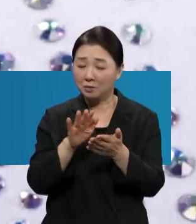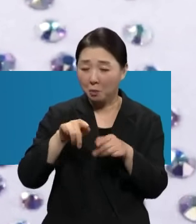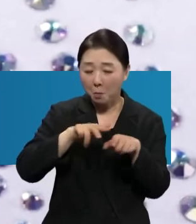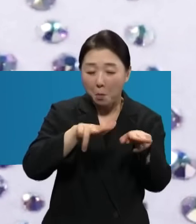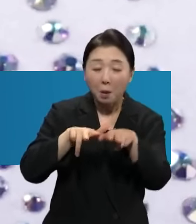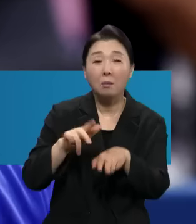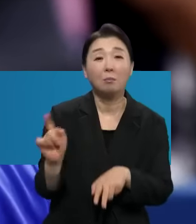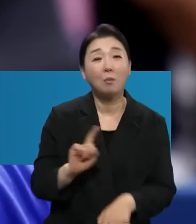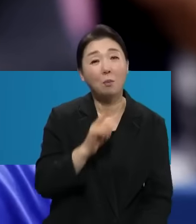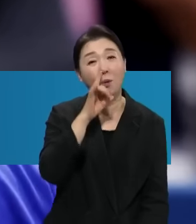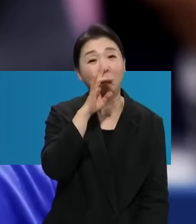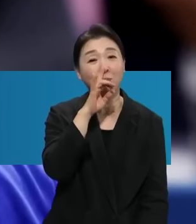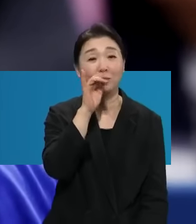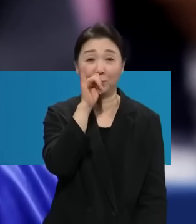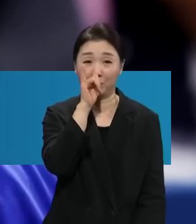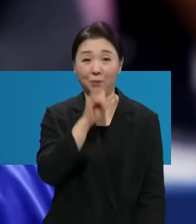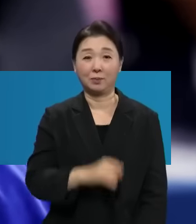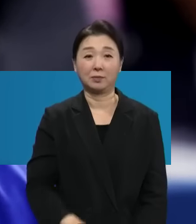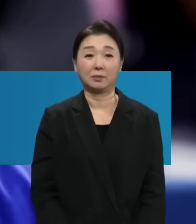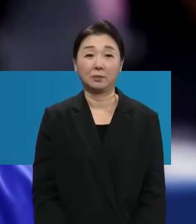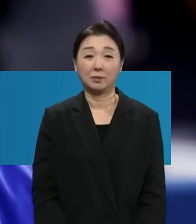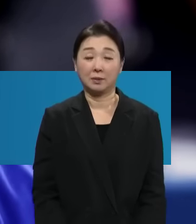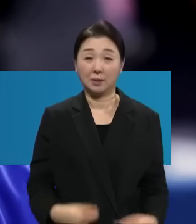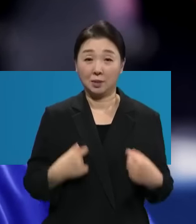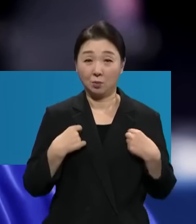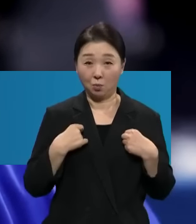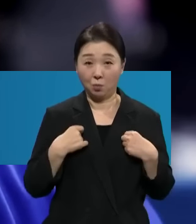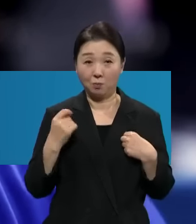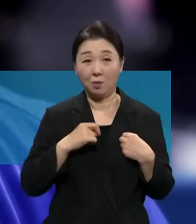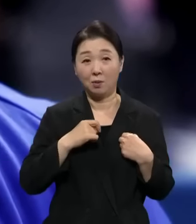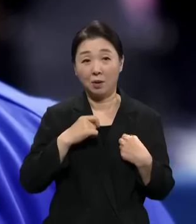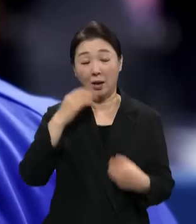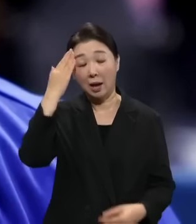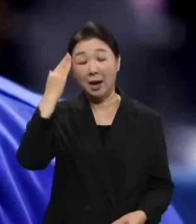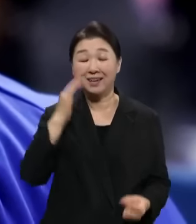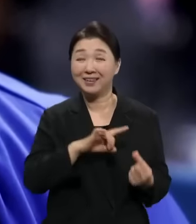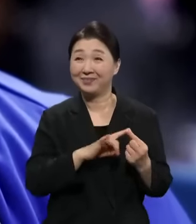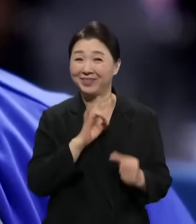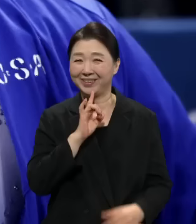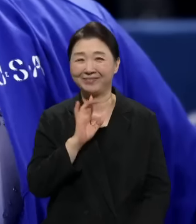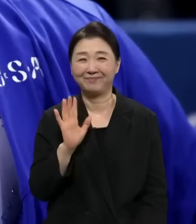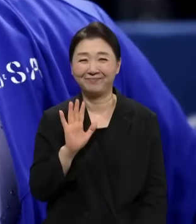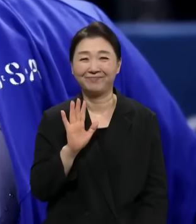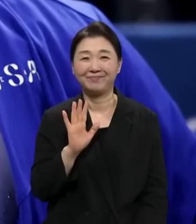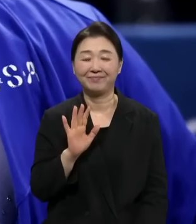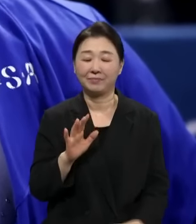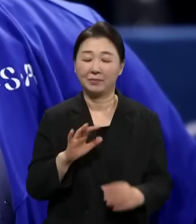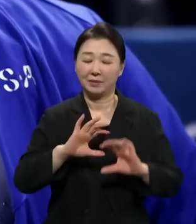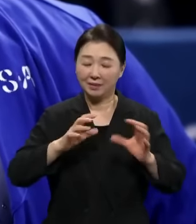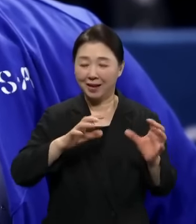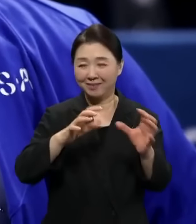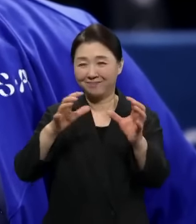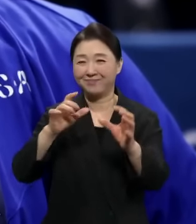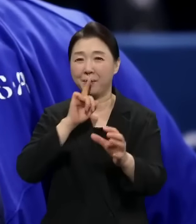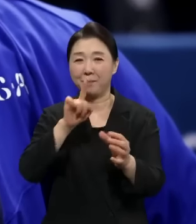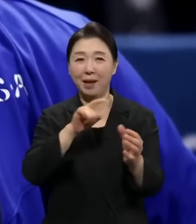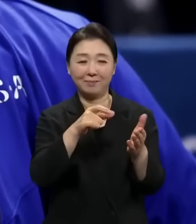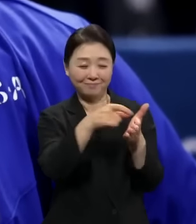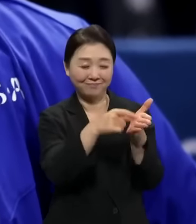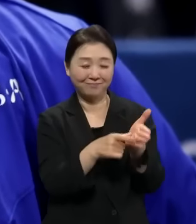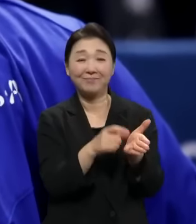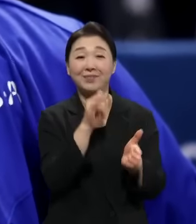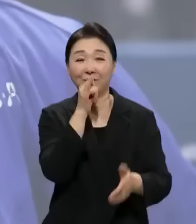건지 궁금하다는 의견이 많았는데요. 사실 이 유니폼엔 한글만 적힌 건 아니고 여러 나라의 말이 적혀